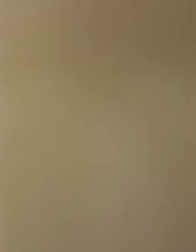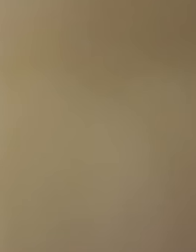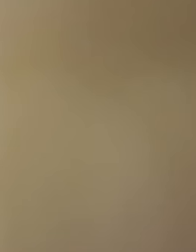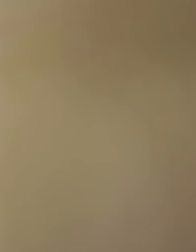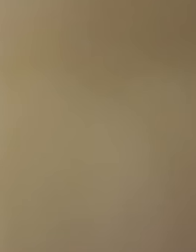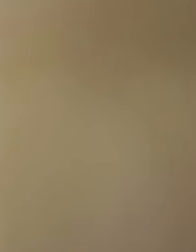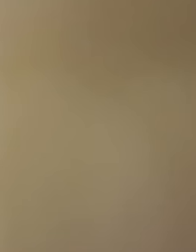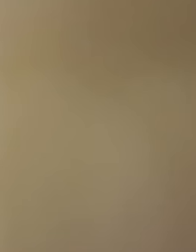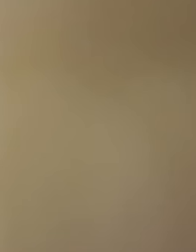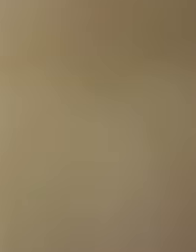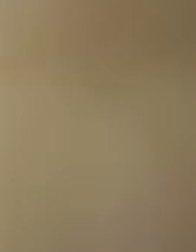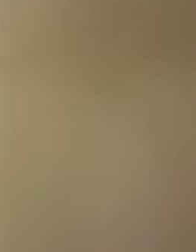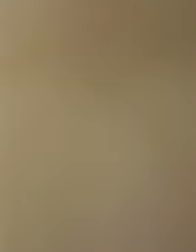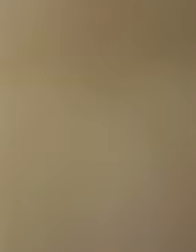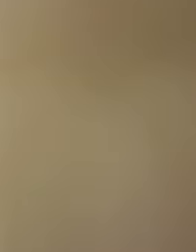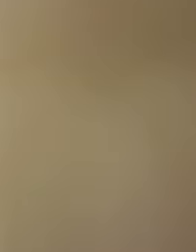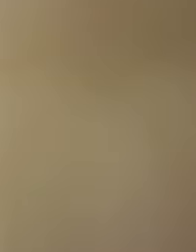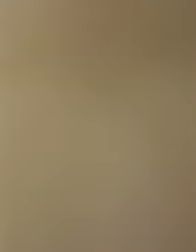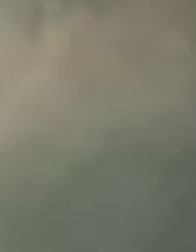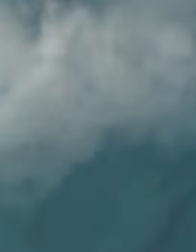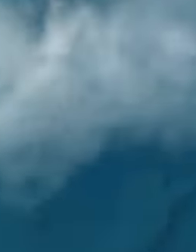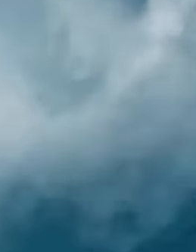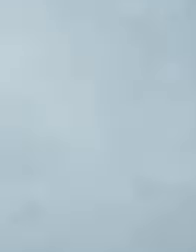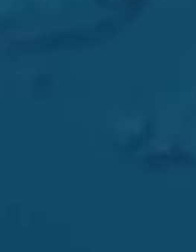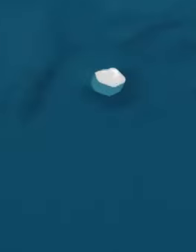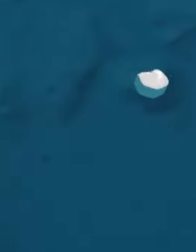내일은 전국이 대체로 맑겠습니다.